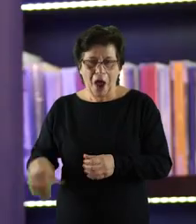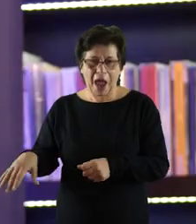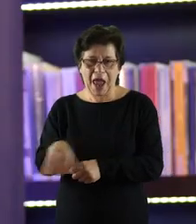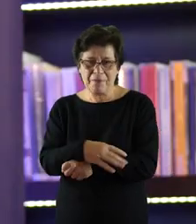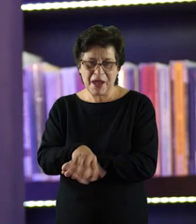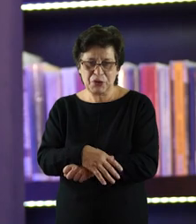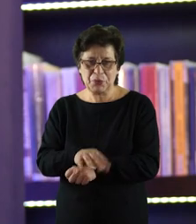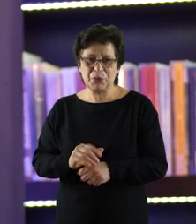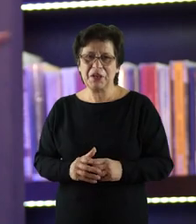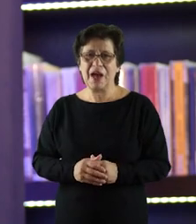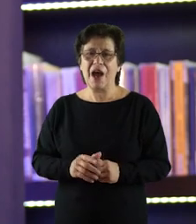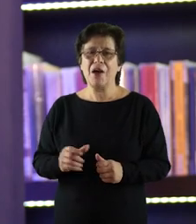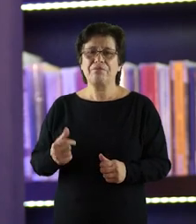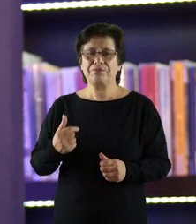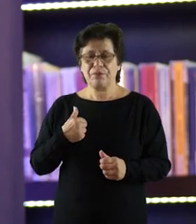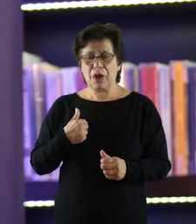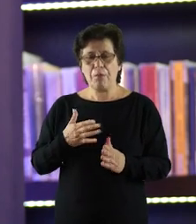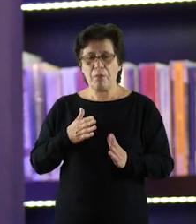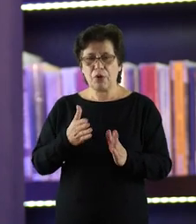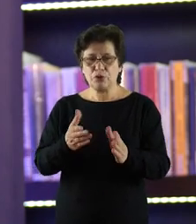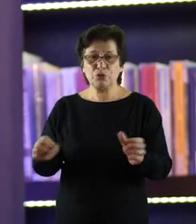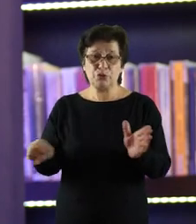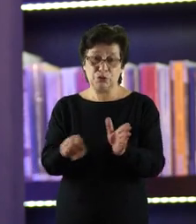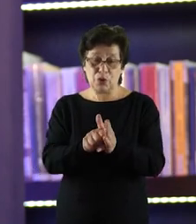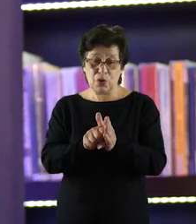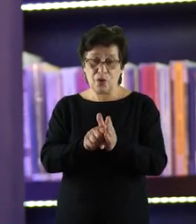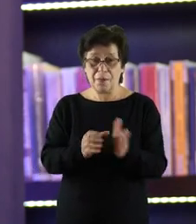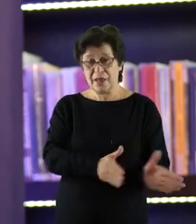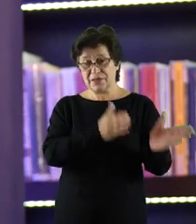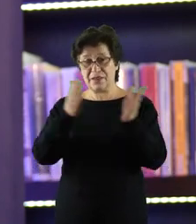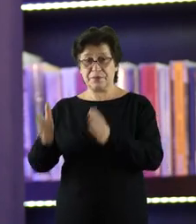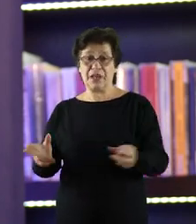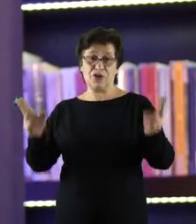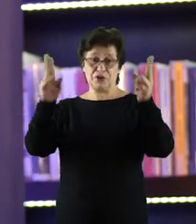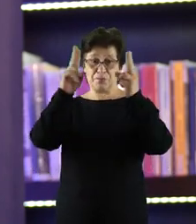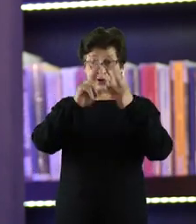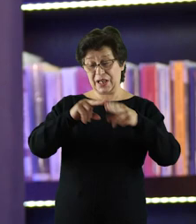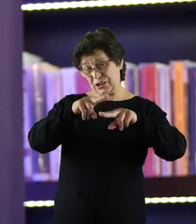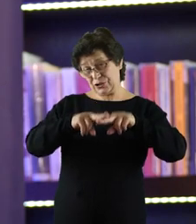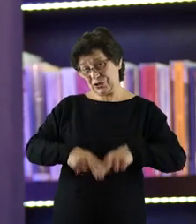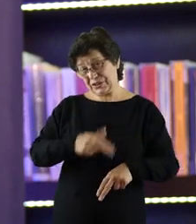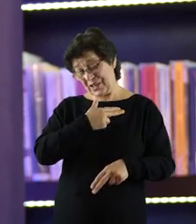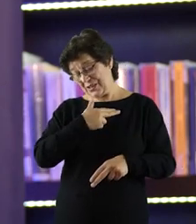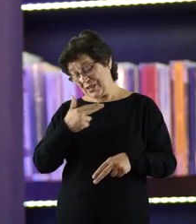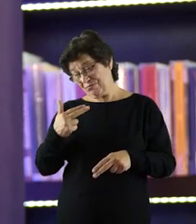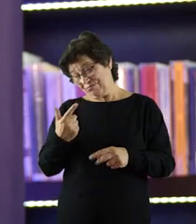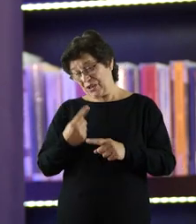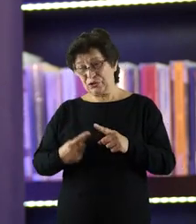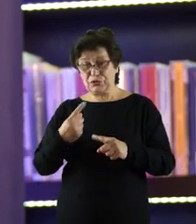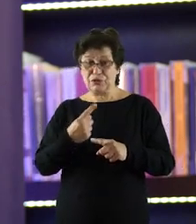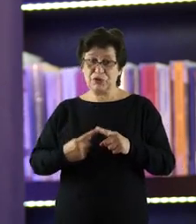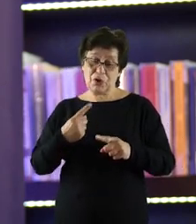po prostu do następnego spotkania pozostanie nam trochę czasu. Może tym razem wy wpadniecie do mnie